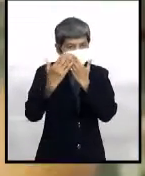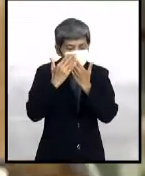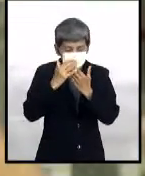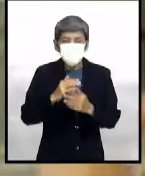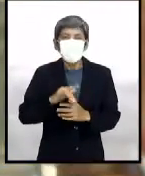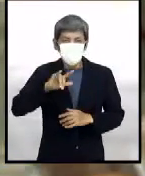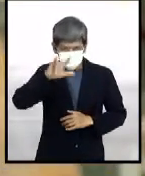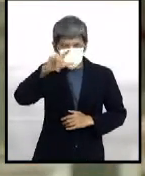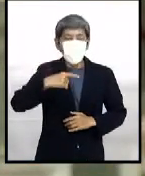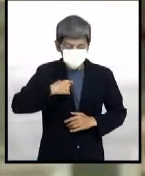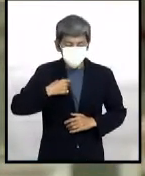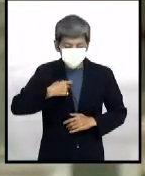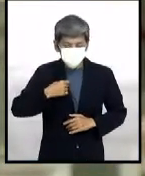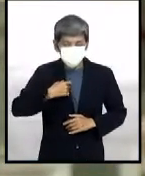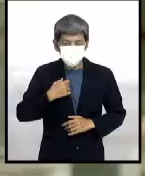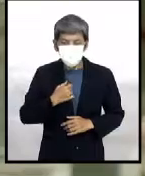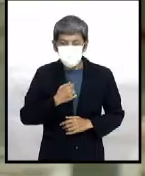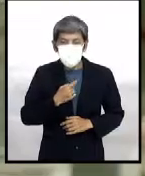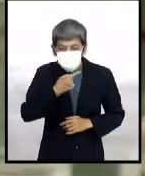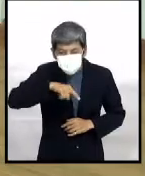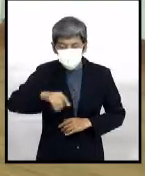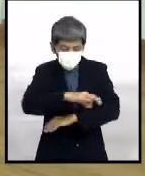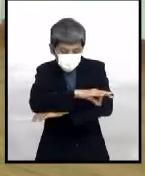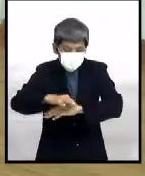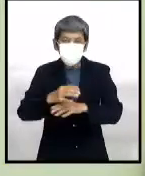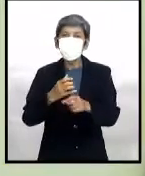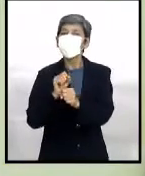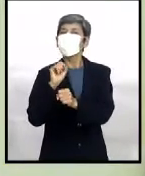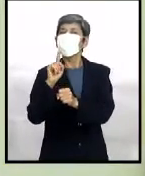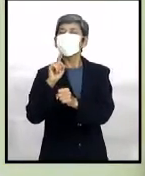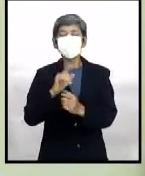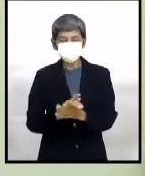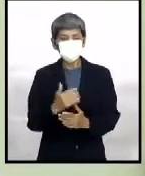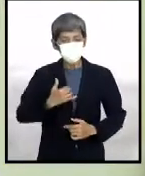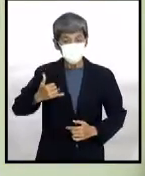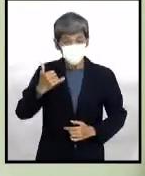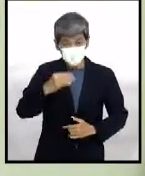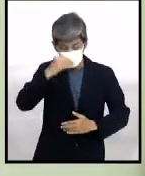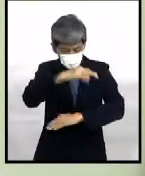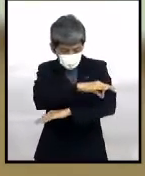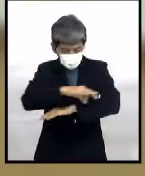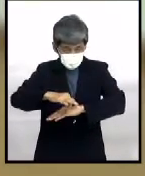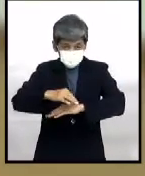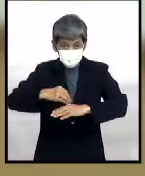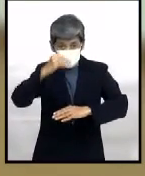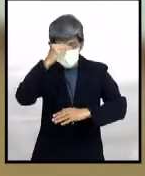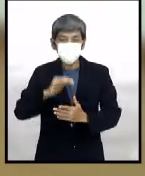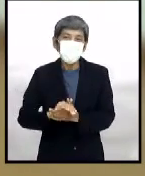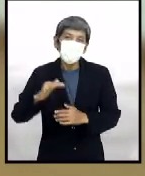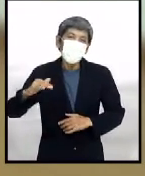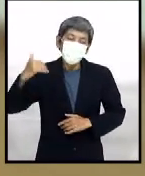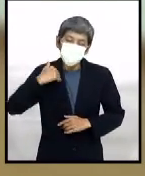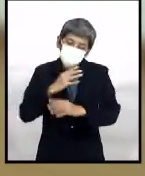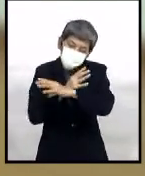ก็ยังชอบเครื่องบินชอบอะไรอยู่ตลอดจะพัดจะพลูไปเข้าถาปัดศิลปากรพอเข้าไปเรียนถาปัดรุ่นพี่เด็ก